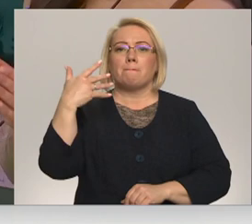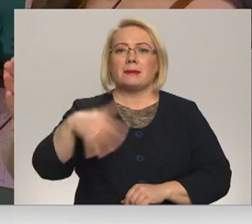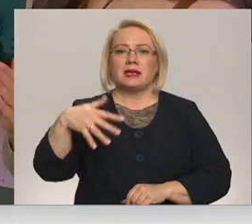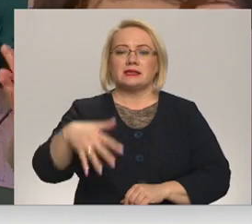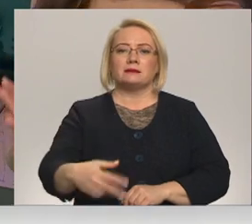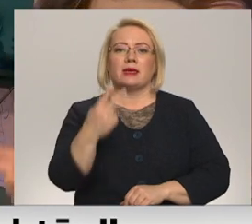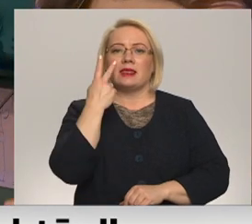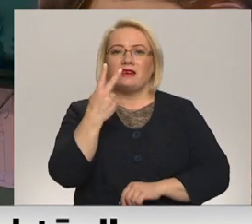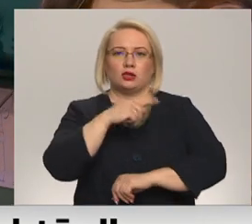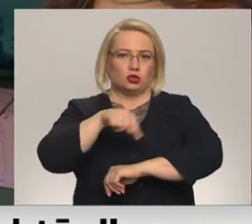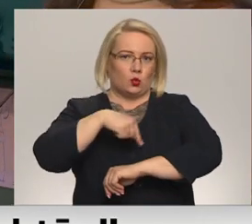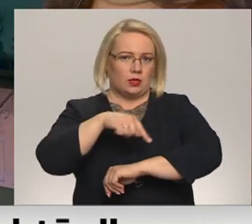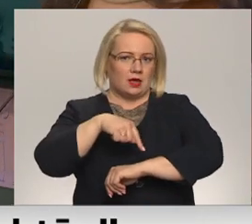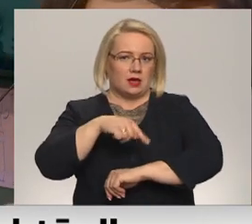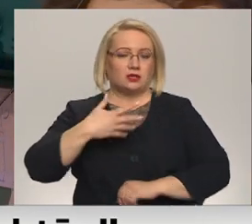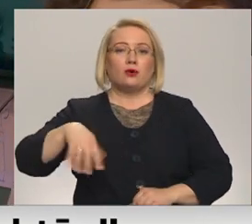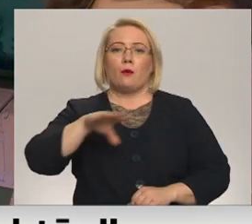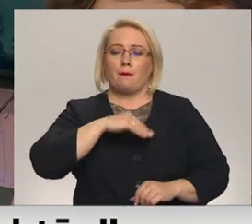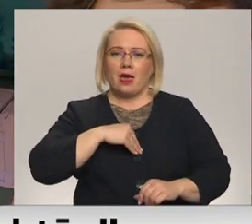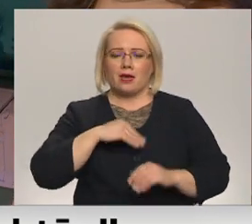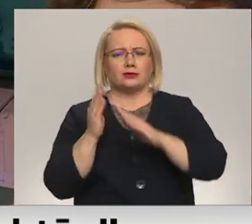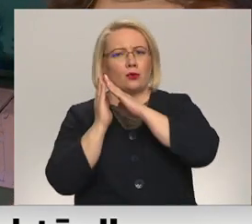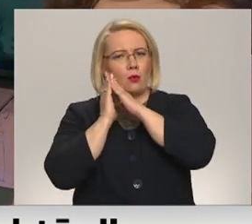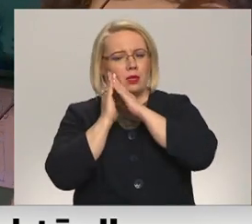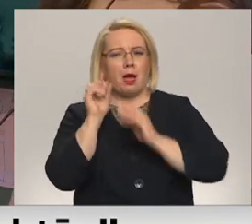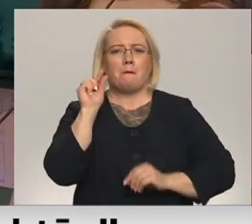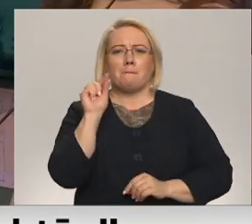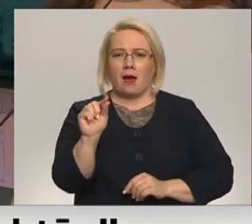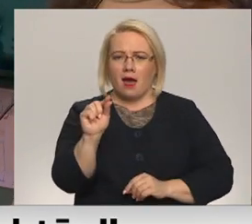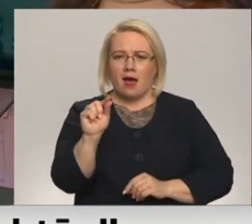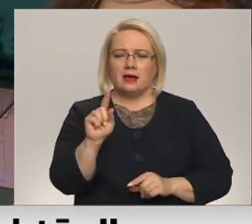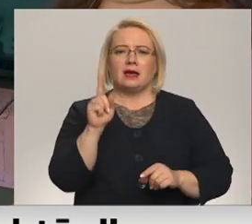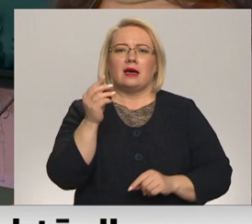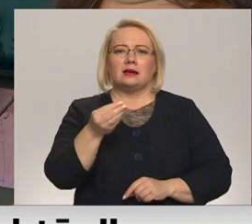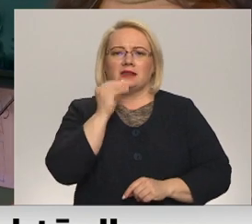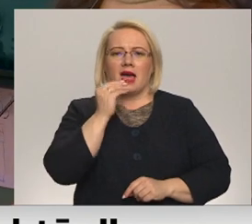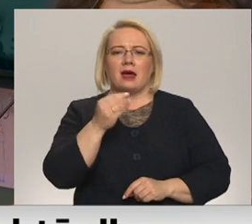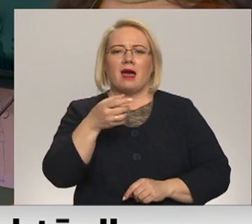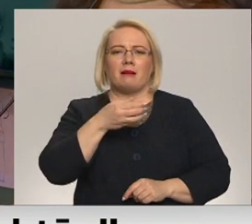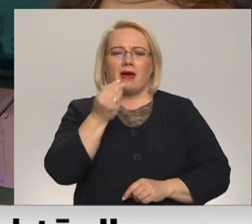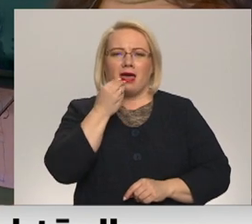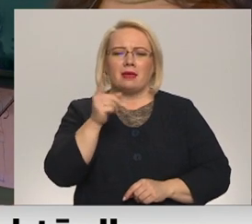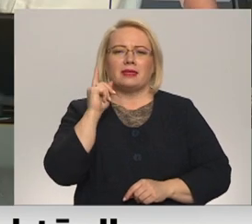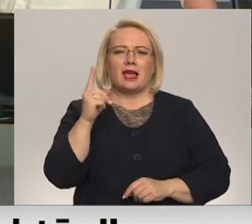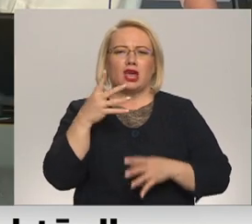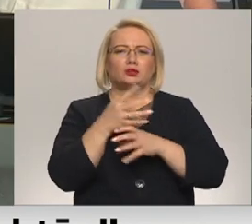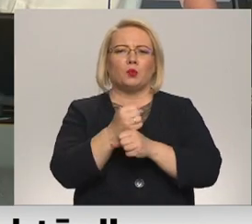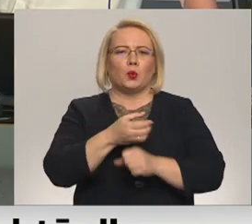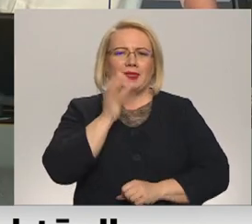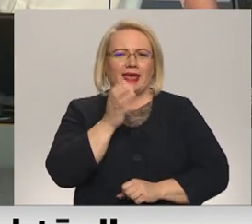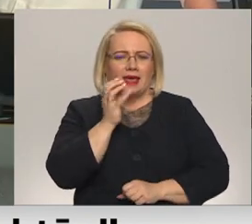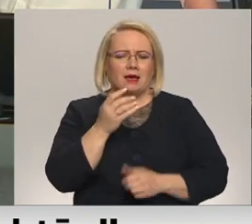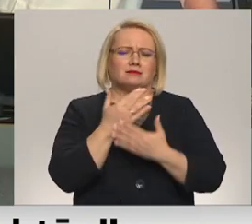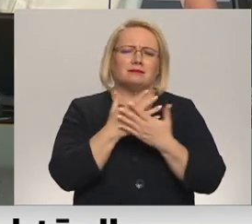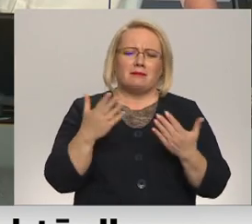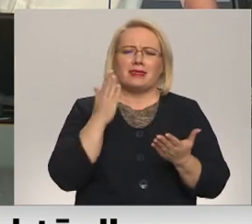52 stundas, un mēs, lai gan mēs guļam diezgan maz, pārtiekam tikai no smūti, jo mēs jūtamies labi, enerģiski, priecīgi un gatavi